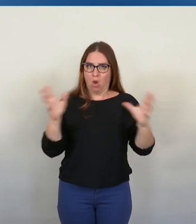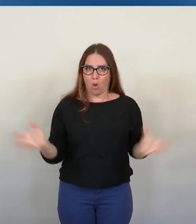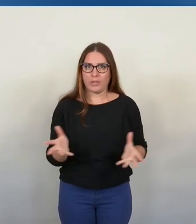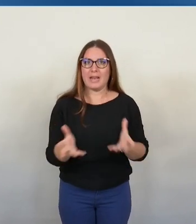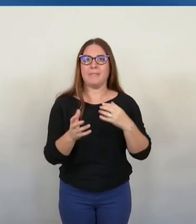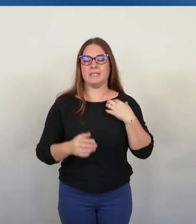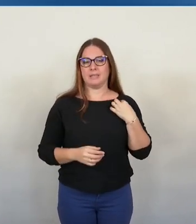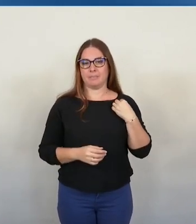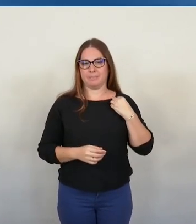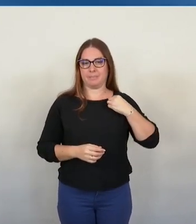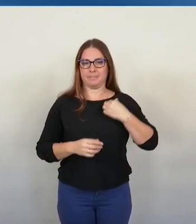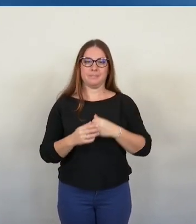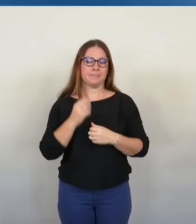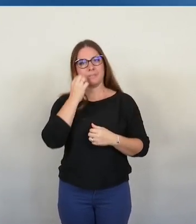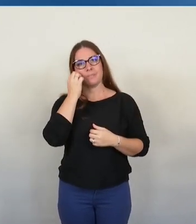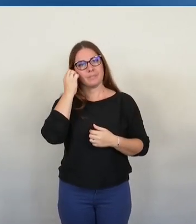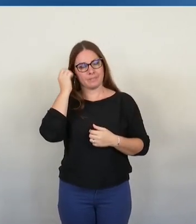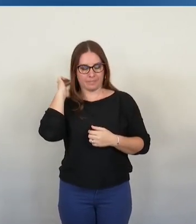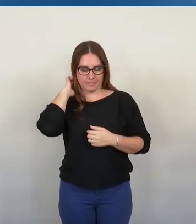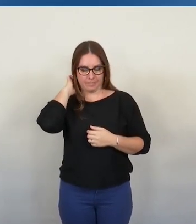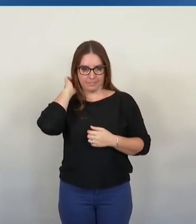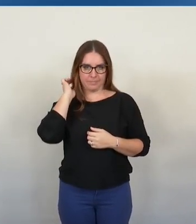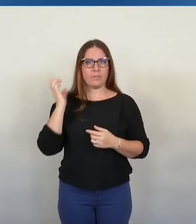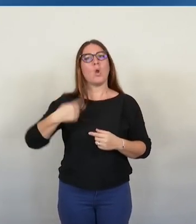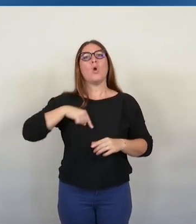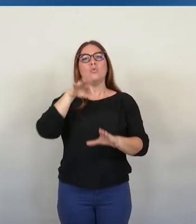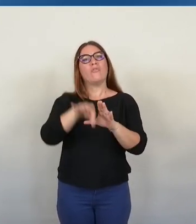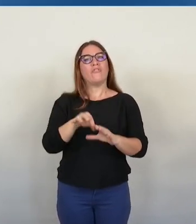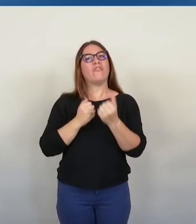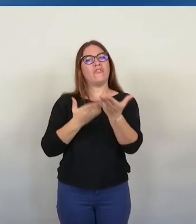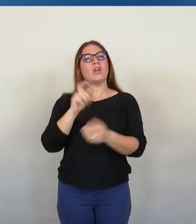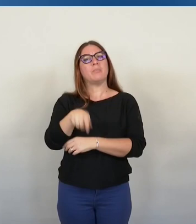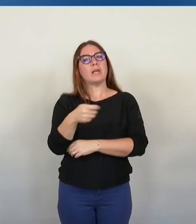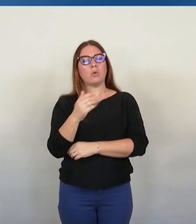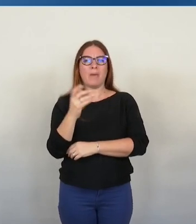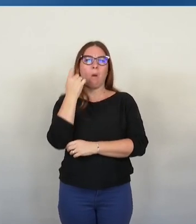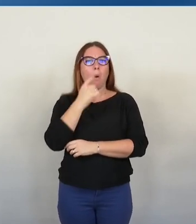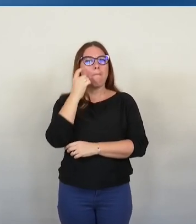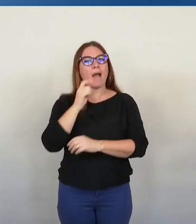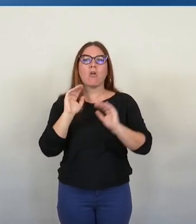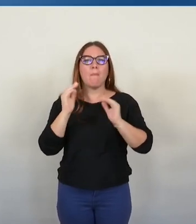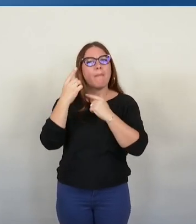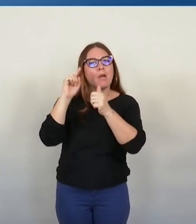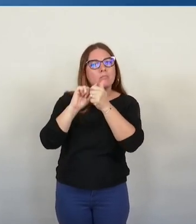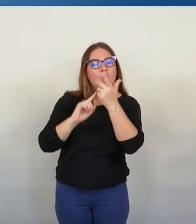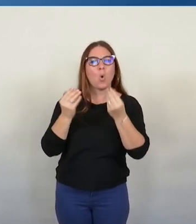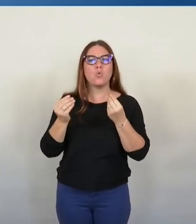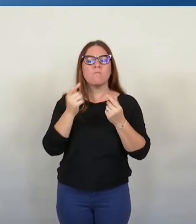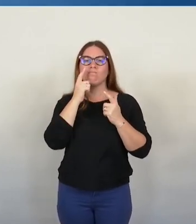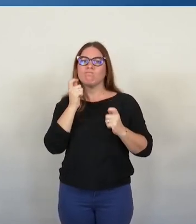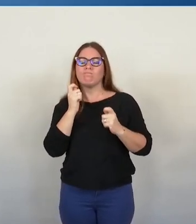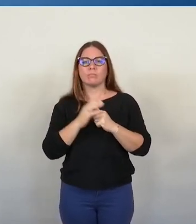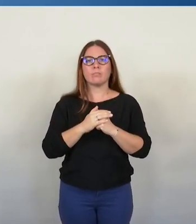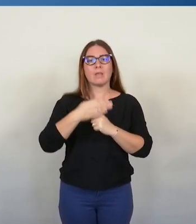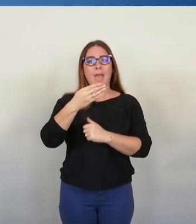territoires notre groupe évidemment va voter cette délibération mais on peut pas s'empêcher d'avoir quelques remarque voir quelques réserves d'abord sur les 10